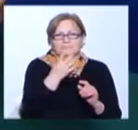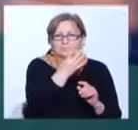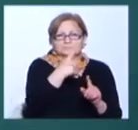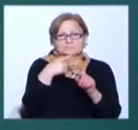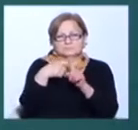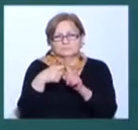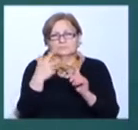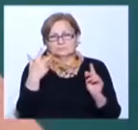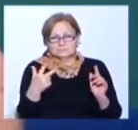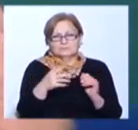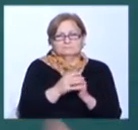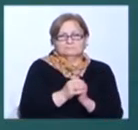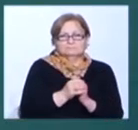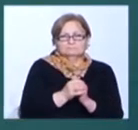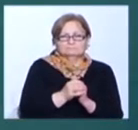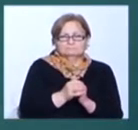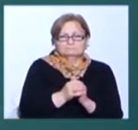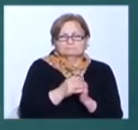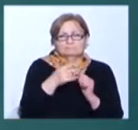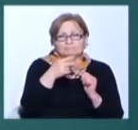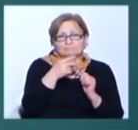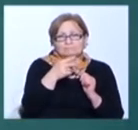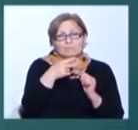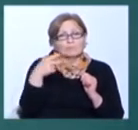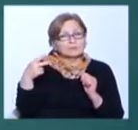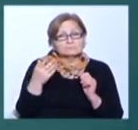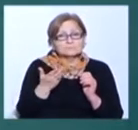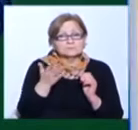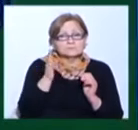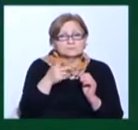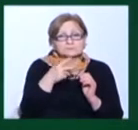დავუმატოთ 3-იანი და ჩვენ რამდენი გამოგვივა?